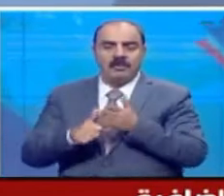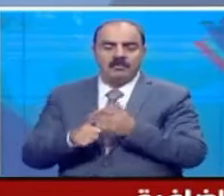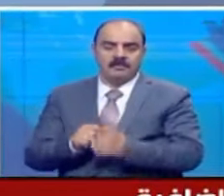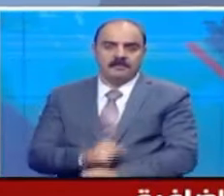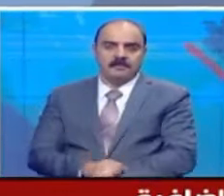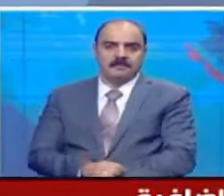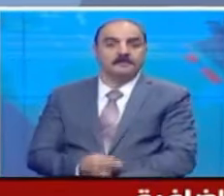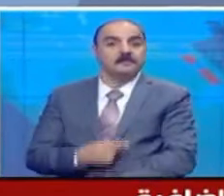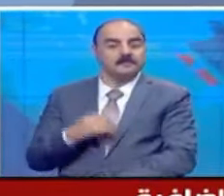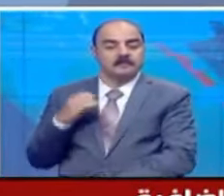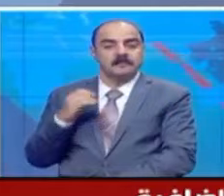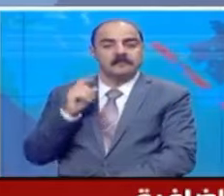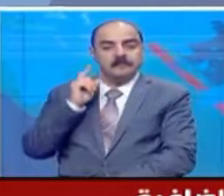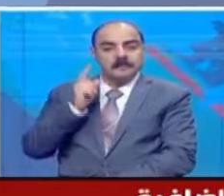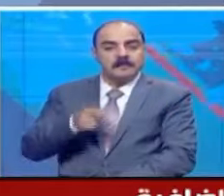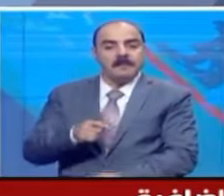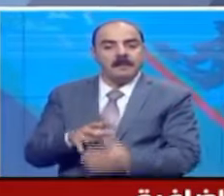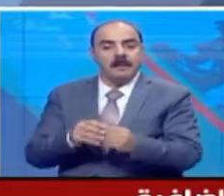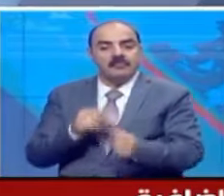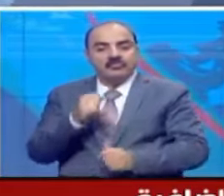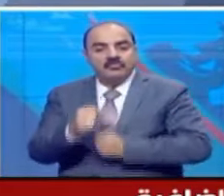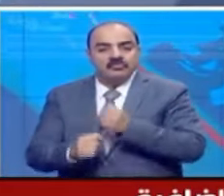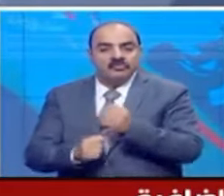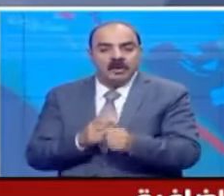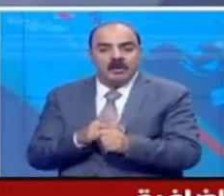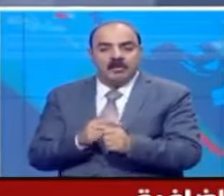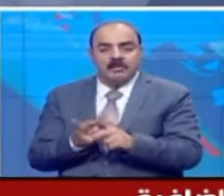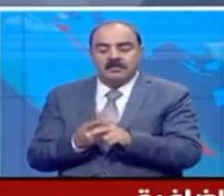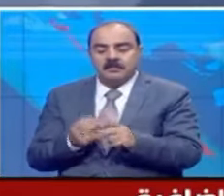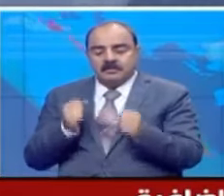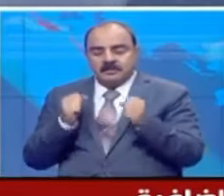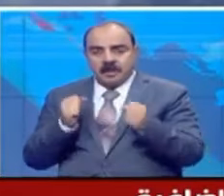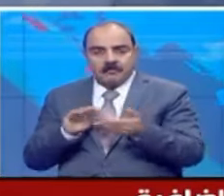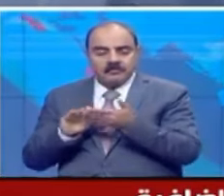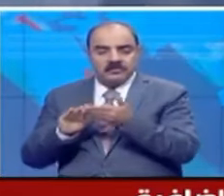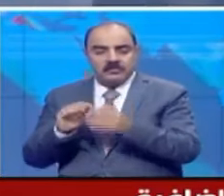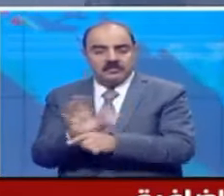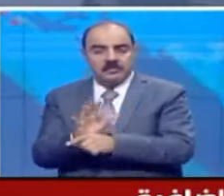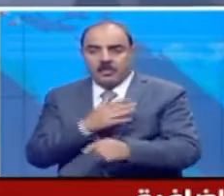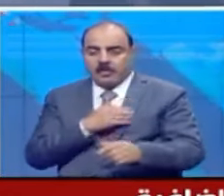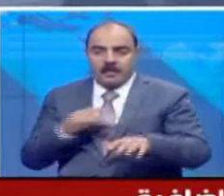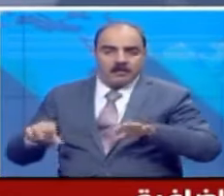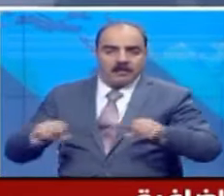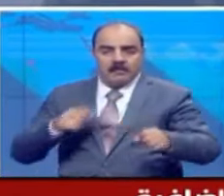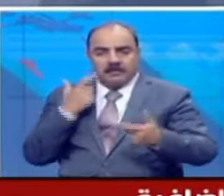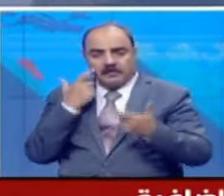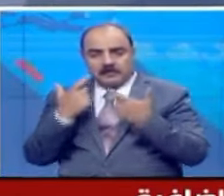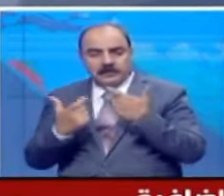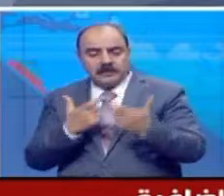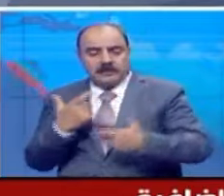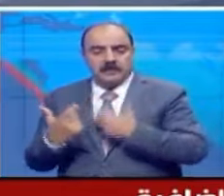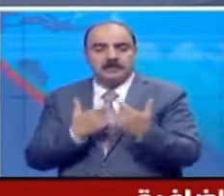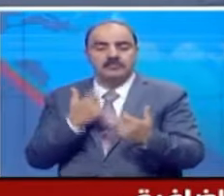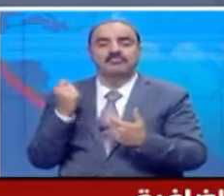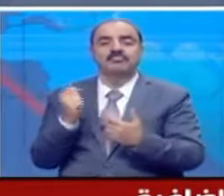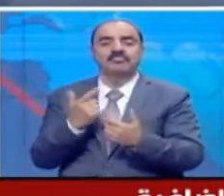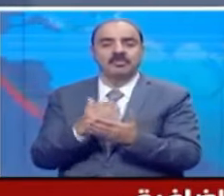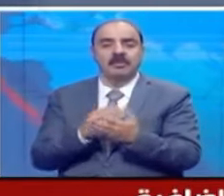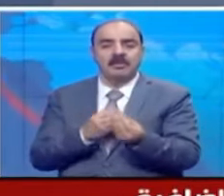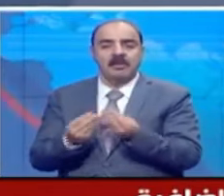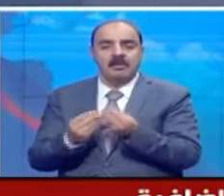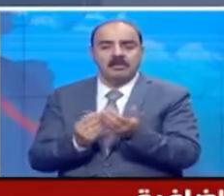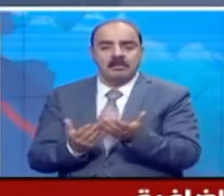الكلي. ووجه الرئيس السيسي ببذل أقصى الجهد لتخفيف الأعباء المعيشية عن المواطنين بشكل عاجل